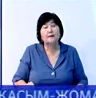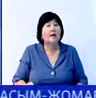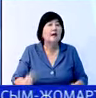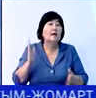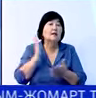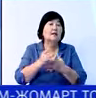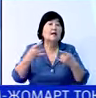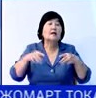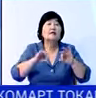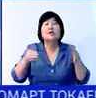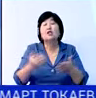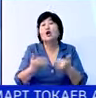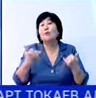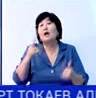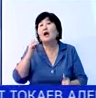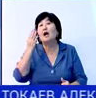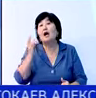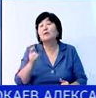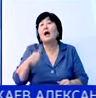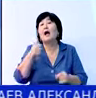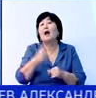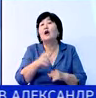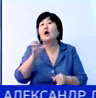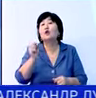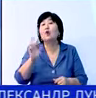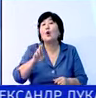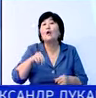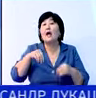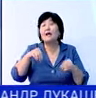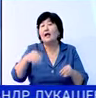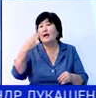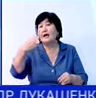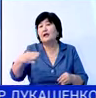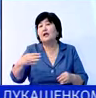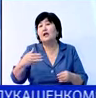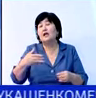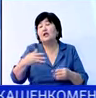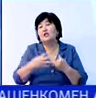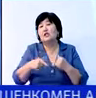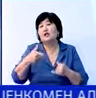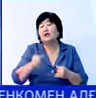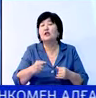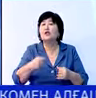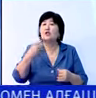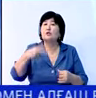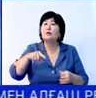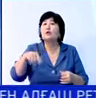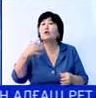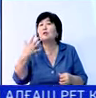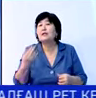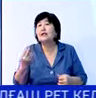Тікелей эфирде жаңалықтар. Биыл қырмақшылықтар алғаш рет соя дақылын 40 гектар жерге егіп, 22,5 центнерден өнім